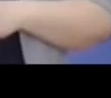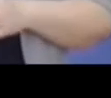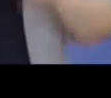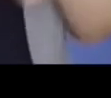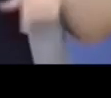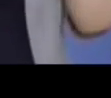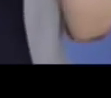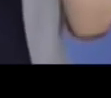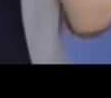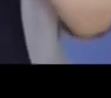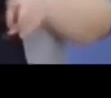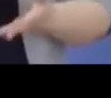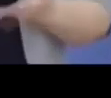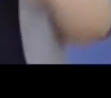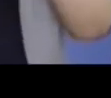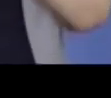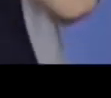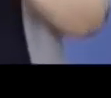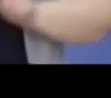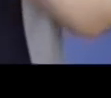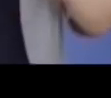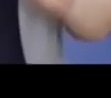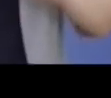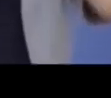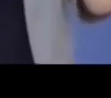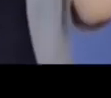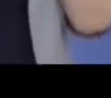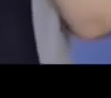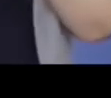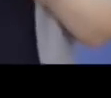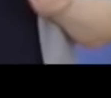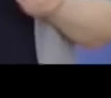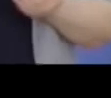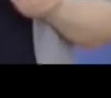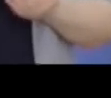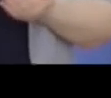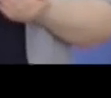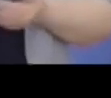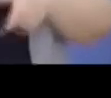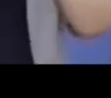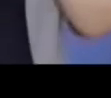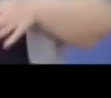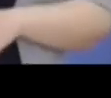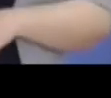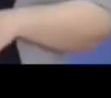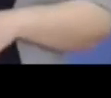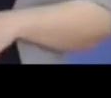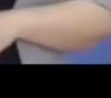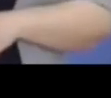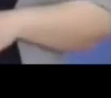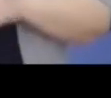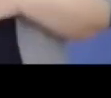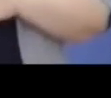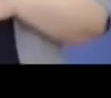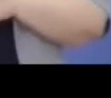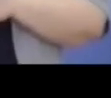сьогодні люди залишаються вдома. Ми просимо їх бути ізольованими і ми знаємо про те, що ці люди будуть використовувати